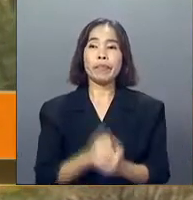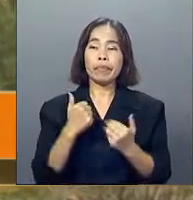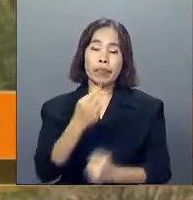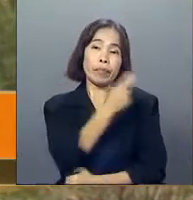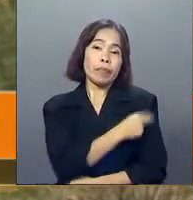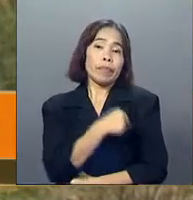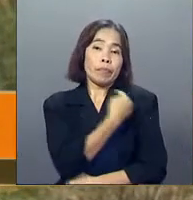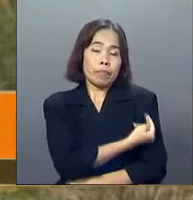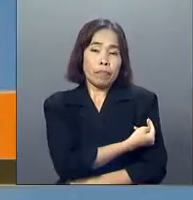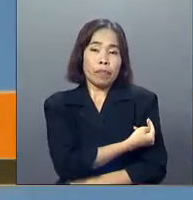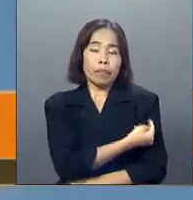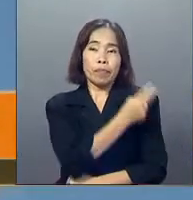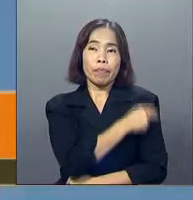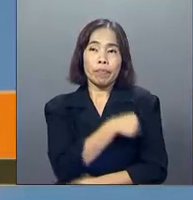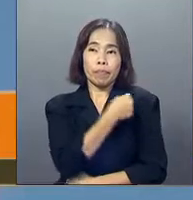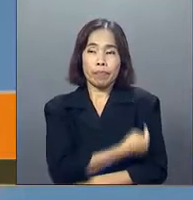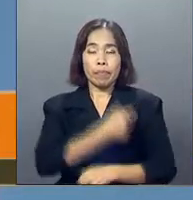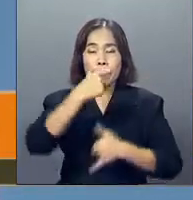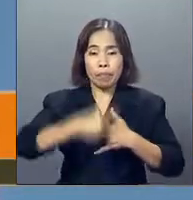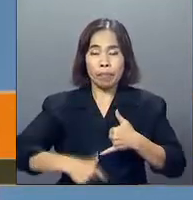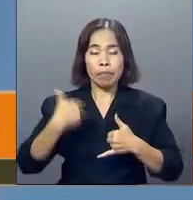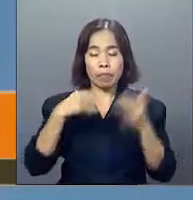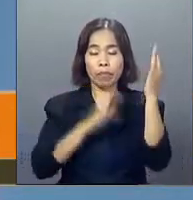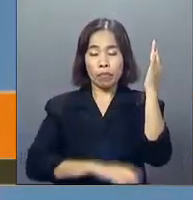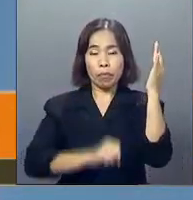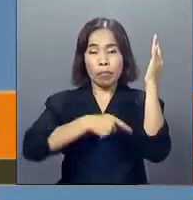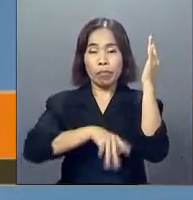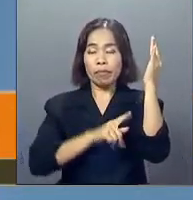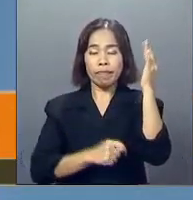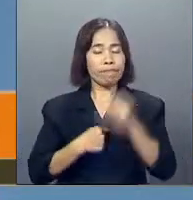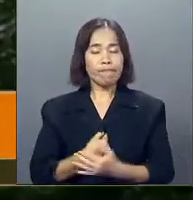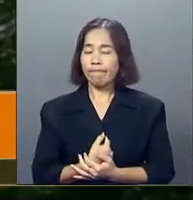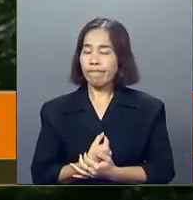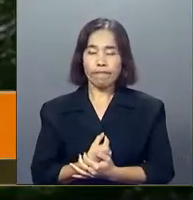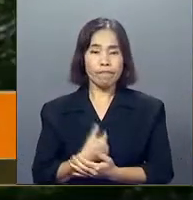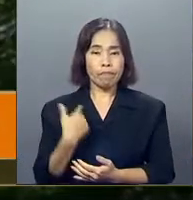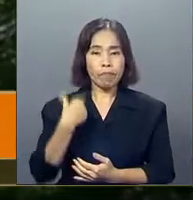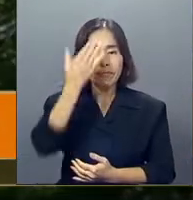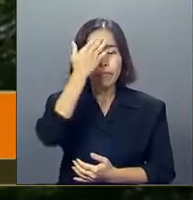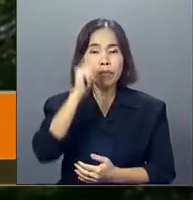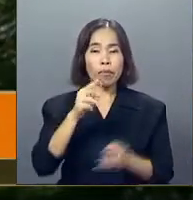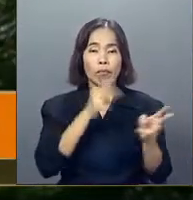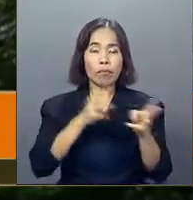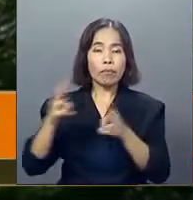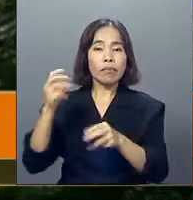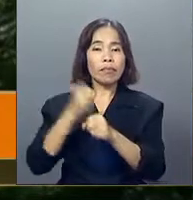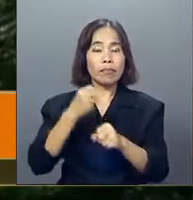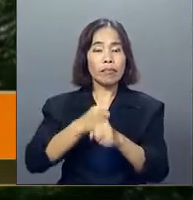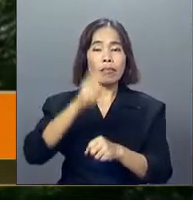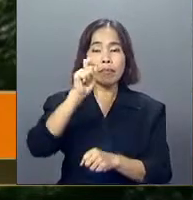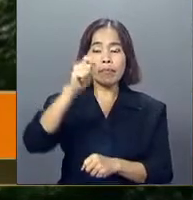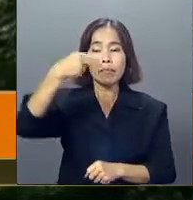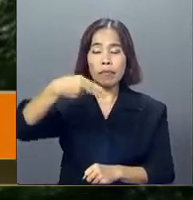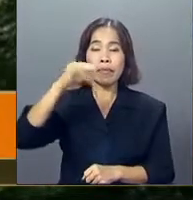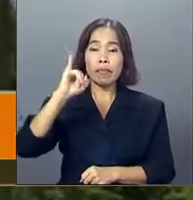น์หาสุวรรณกิจแกนนำเครือข่ายคนสงขลาปัตตานีไม่เอาโรงไฟฟ้าถ่านหินกล่าวว่ากระบวนการทำ EHIA ของไทยเกือบทุกโครงการ